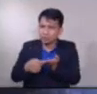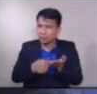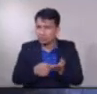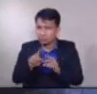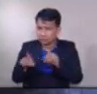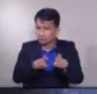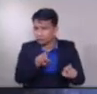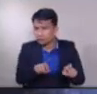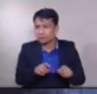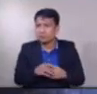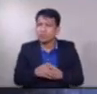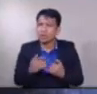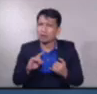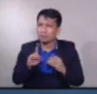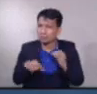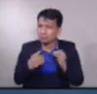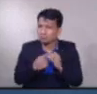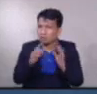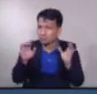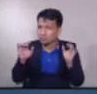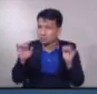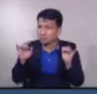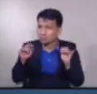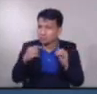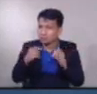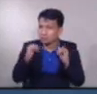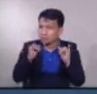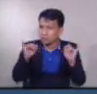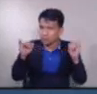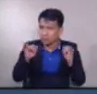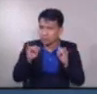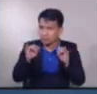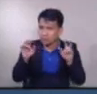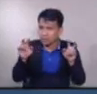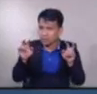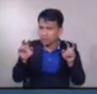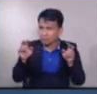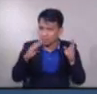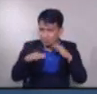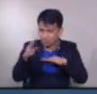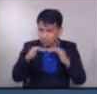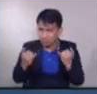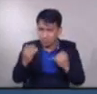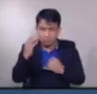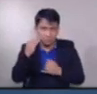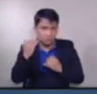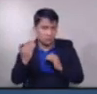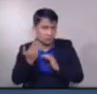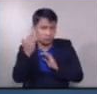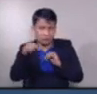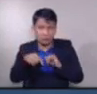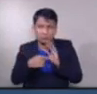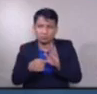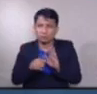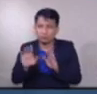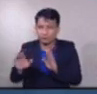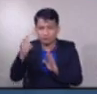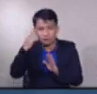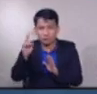tatanungin ko po kayo tungkol sa mga kontrobersyal na issue na kinakaharap natin ngayon, no? At para po sa